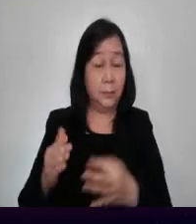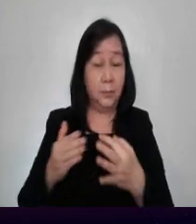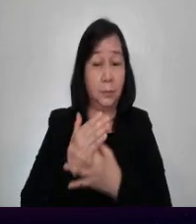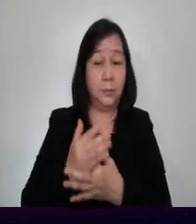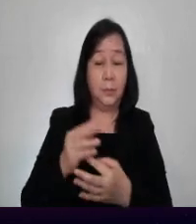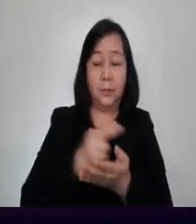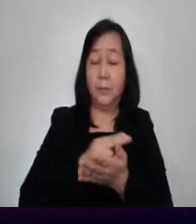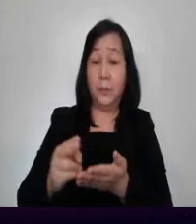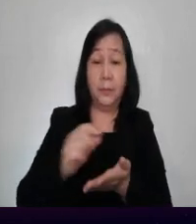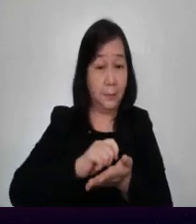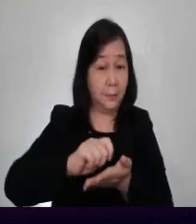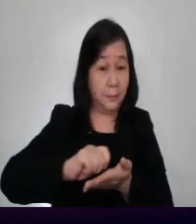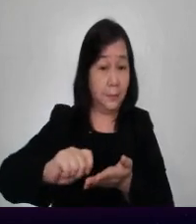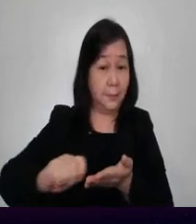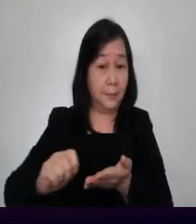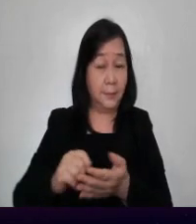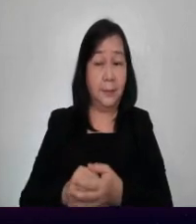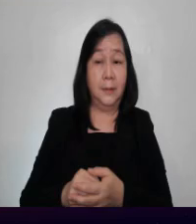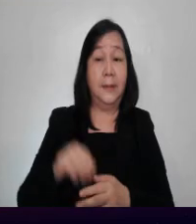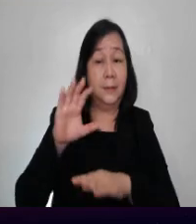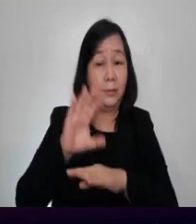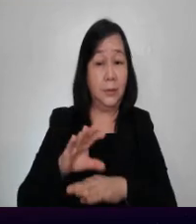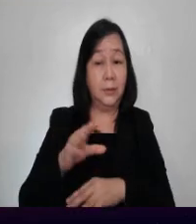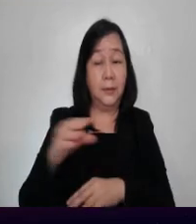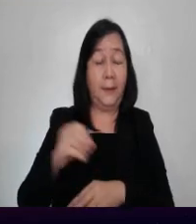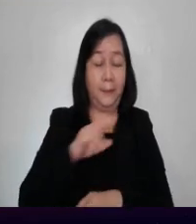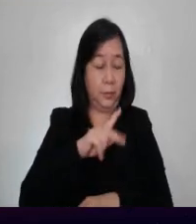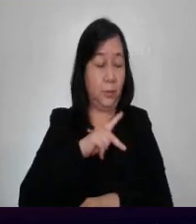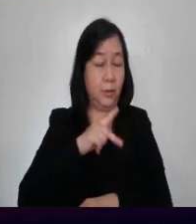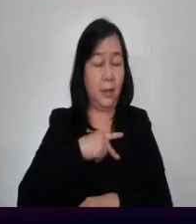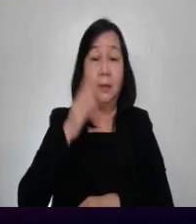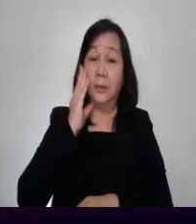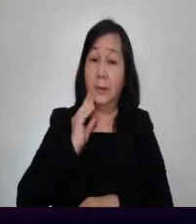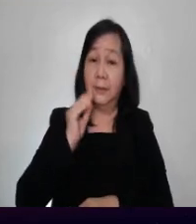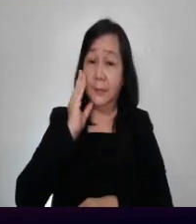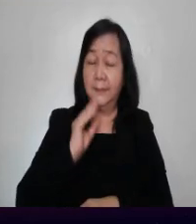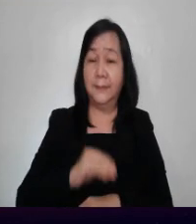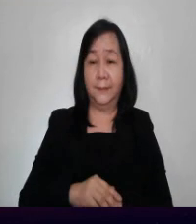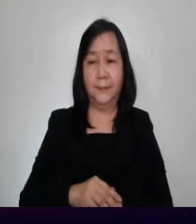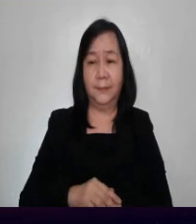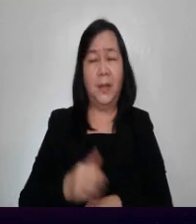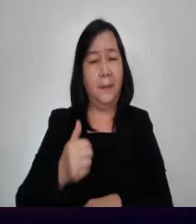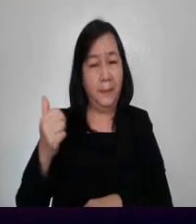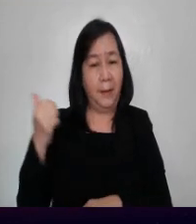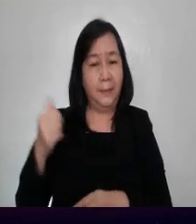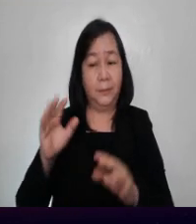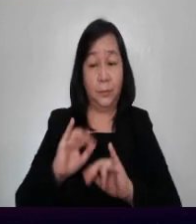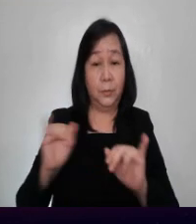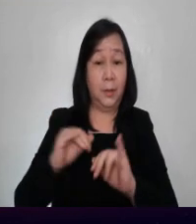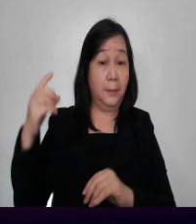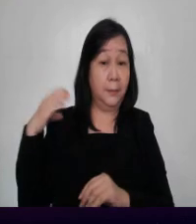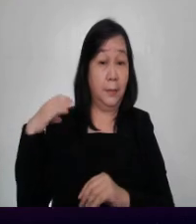sa pamamagitan ng banal na kasulatan, ng simbahan at ng ating personal na karanasan. Ang iba, tulad